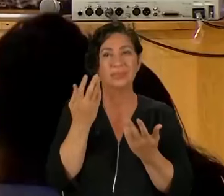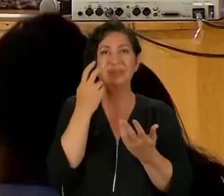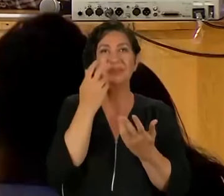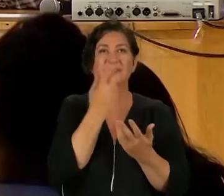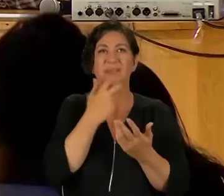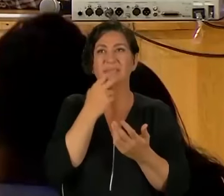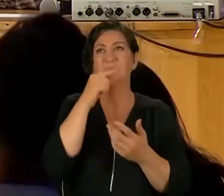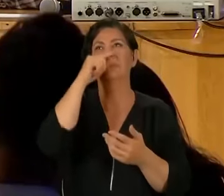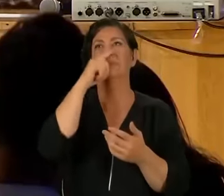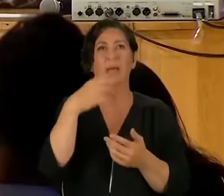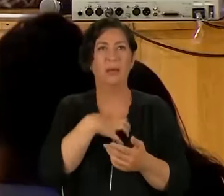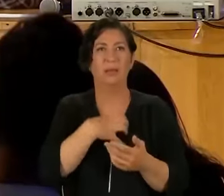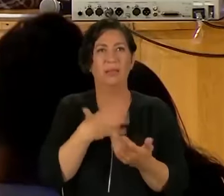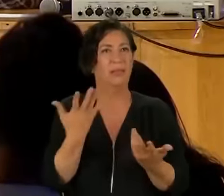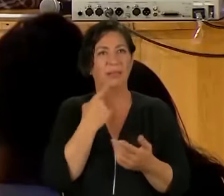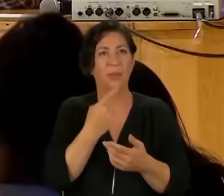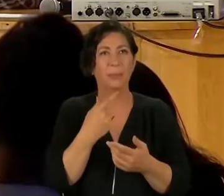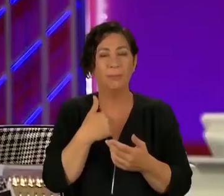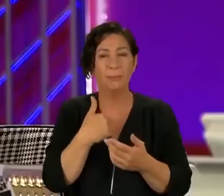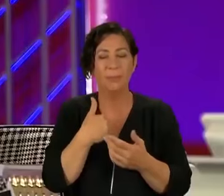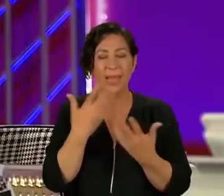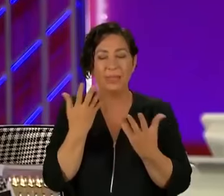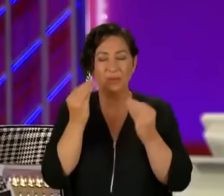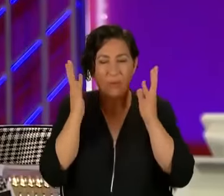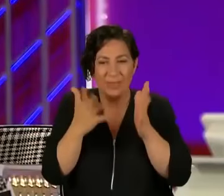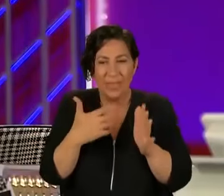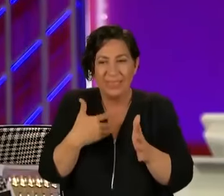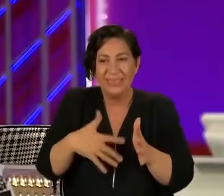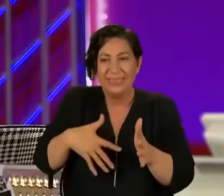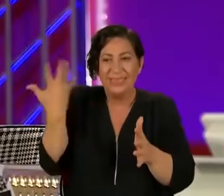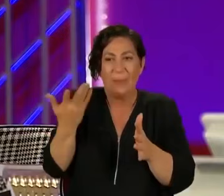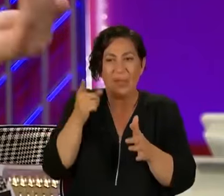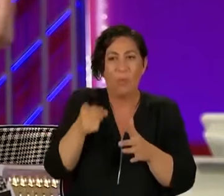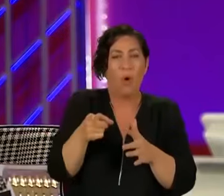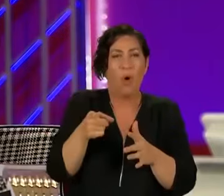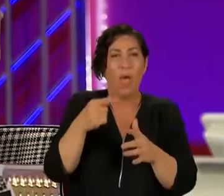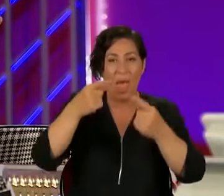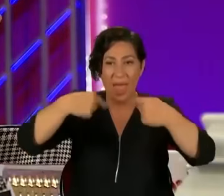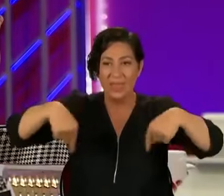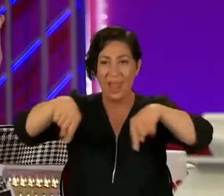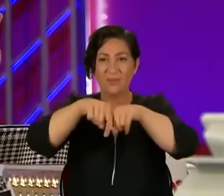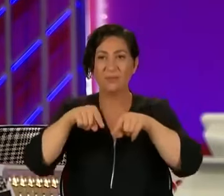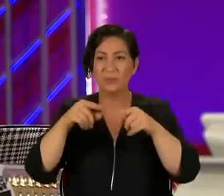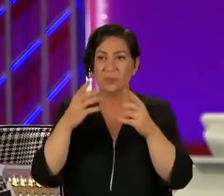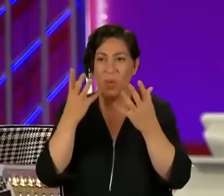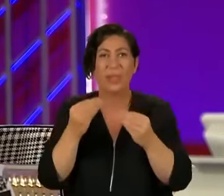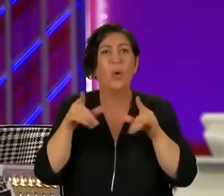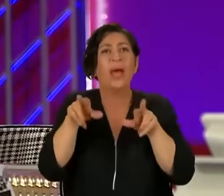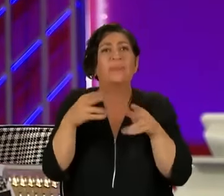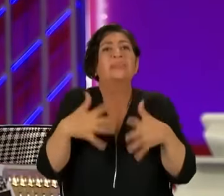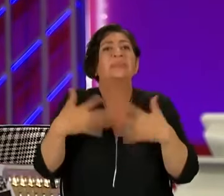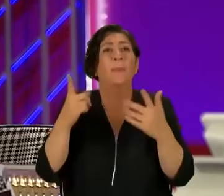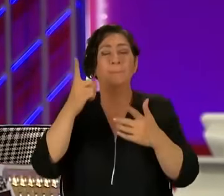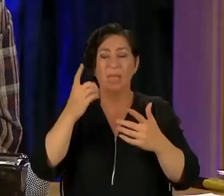kibri ne demek? Egosu ne demek? Benim aslında en çok kaçtığım nokta o. Çünkü etrafımdaki kişilerin de öyle olmasını istemiyorum. Yani bir